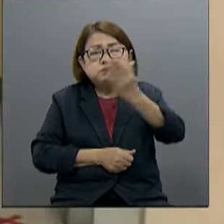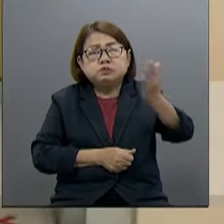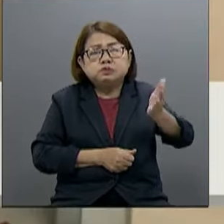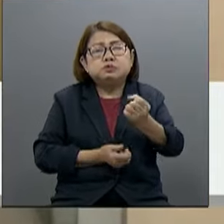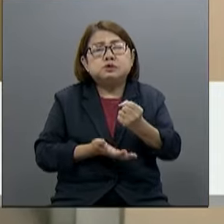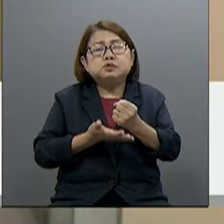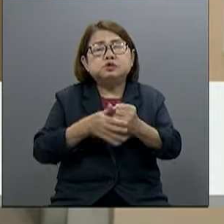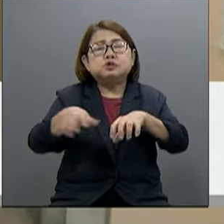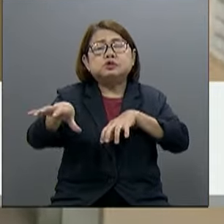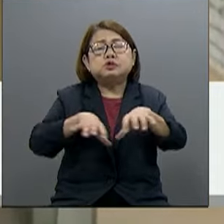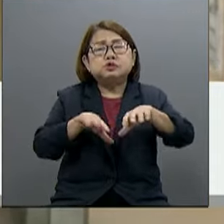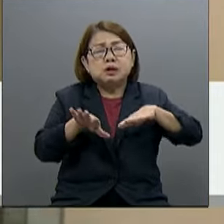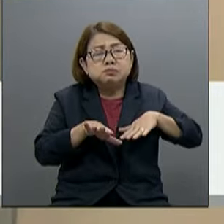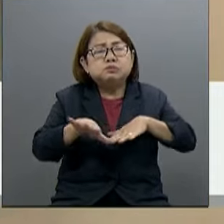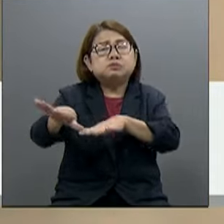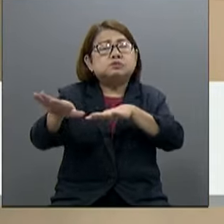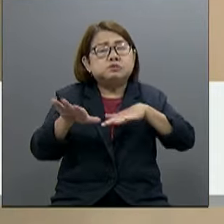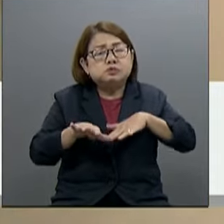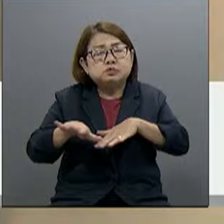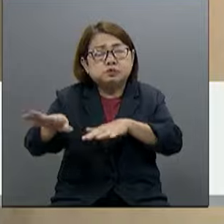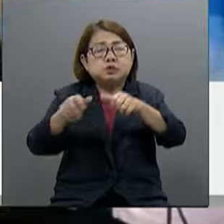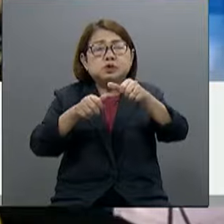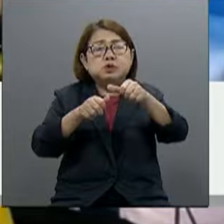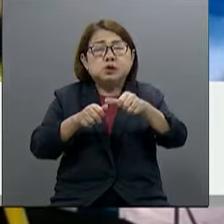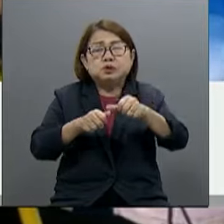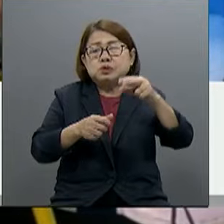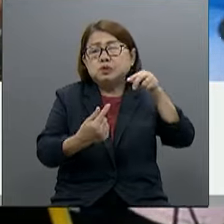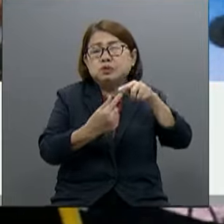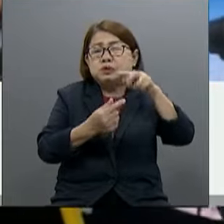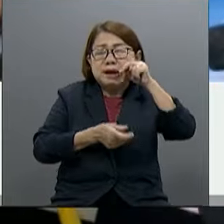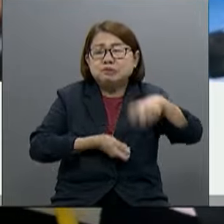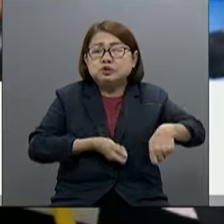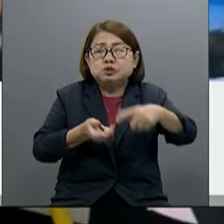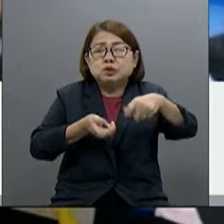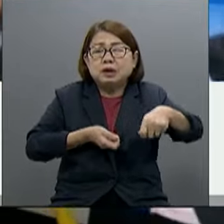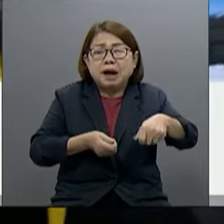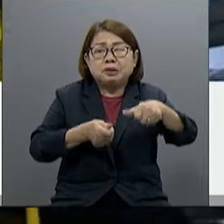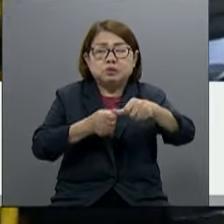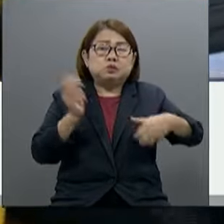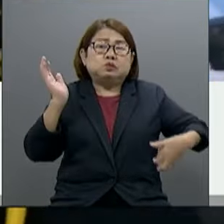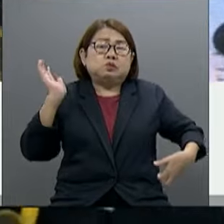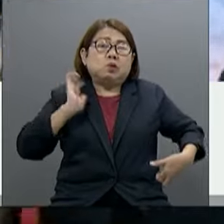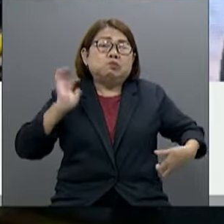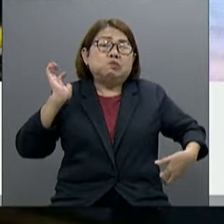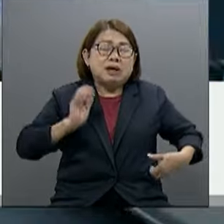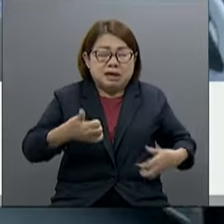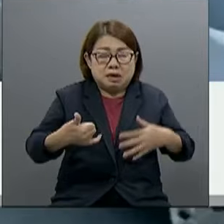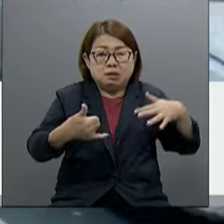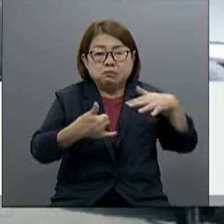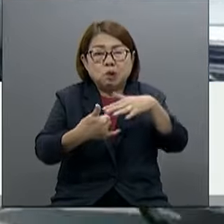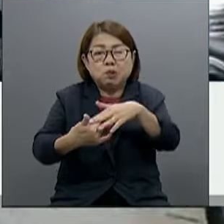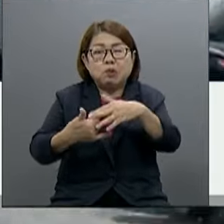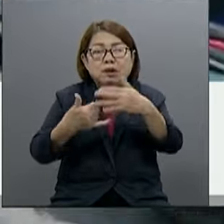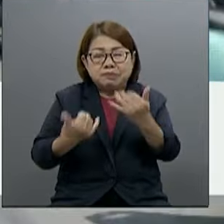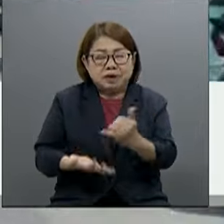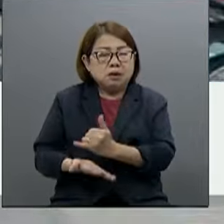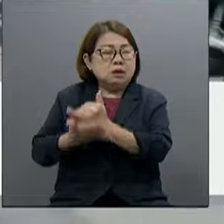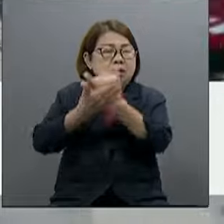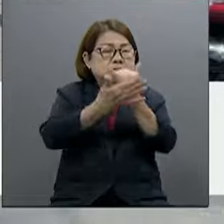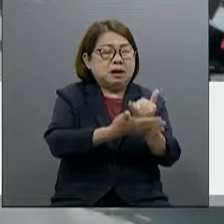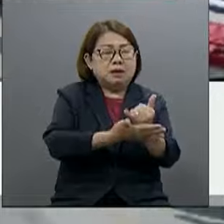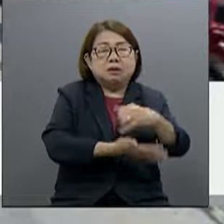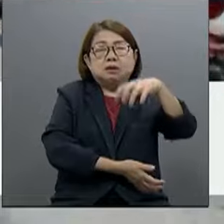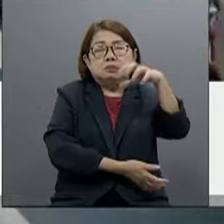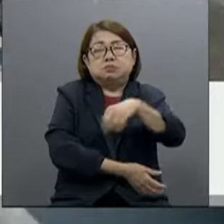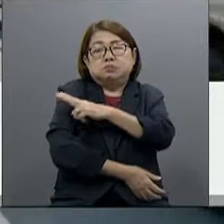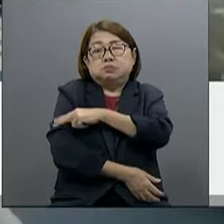ในช่วงสงกรานต์ที่อำเภอพัฒนานิคมจังหวัดลพบุรีและถูกนำตัวรักษาต่อที่โรงพยาบาลตำรวจเมื่อวันที่18เม